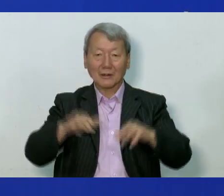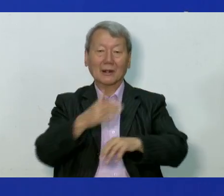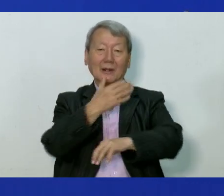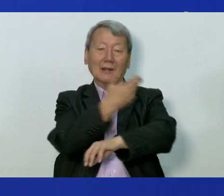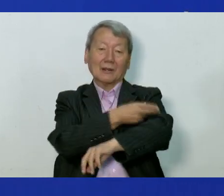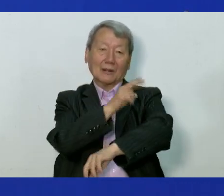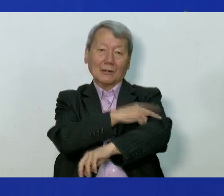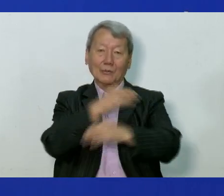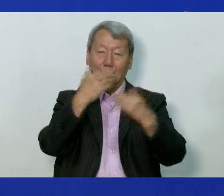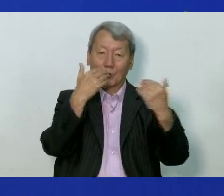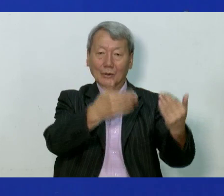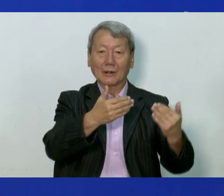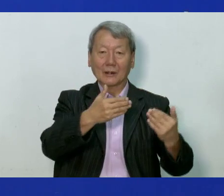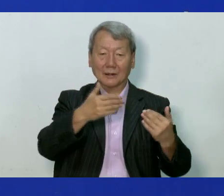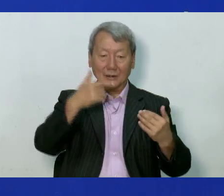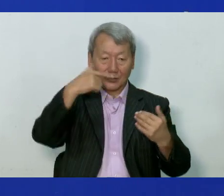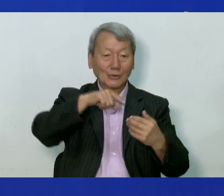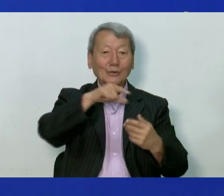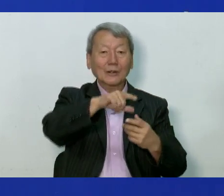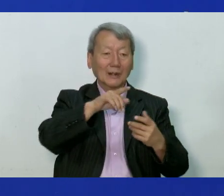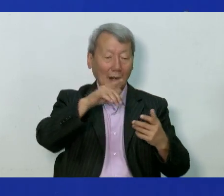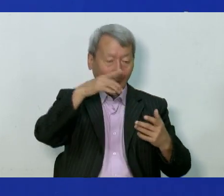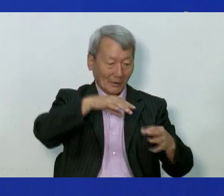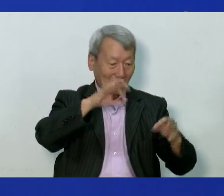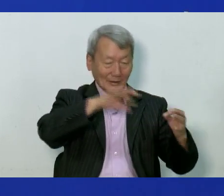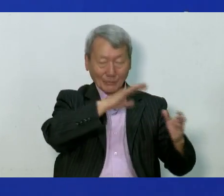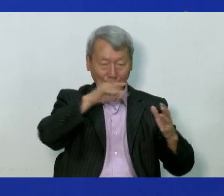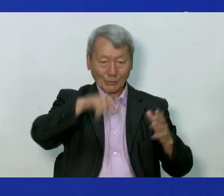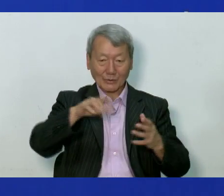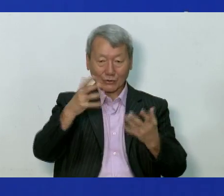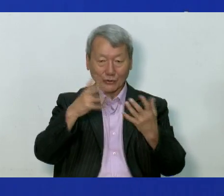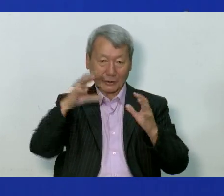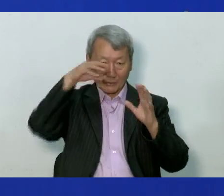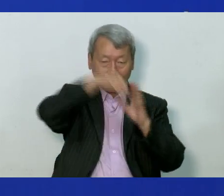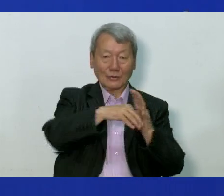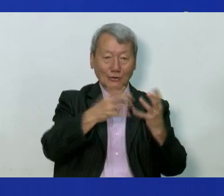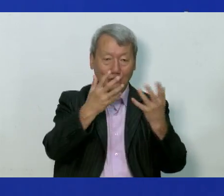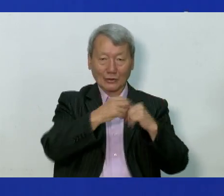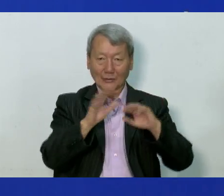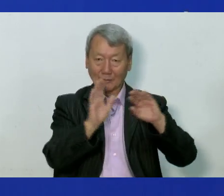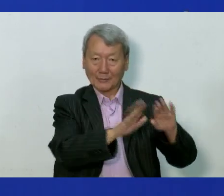медициналык калдыктарды утилизациялоо системасын жакшыртуу болуп саналат.